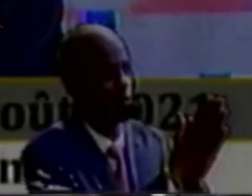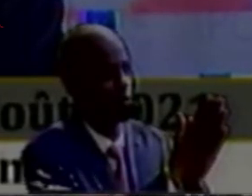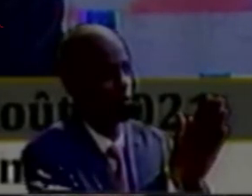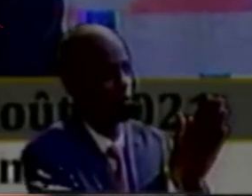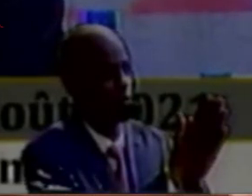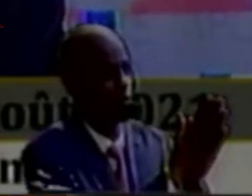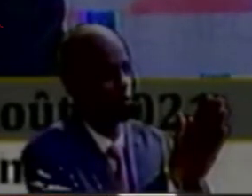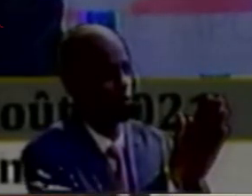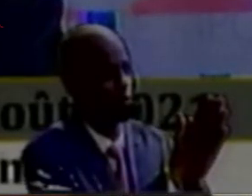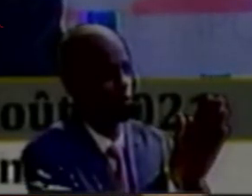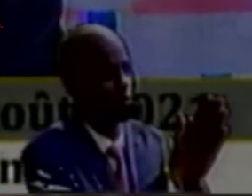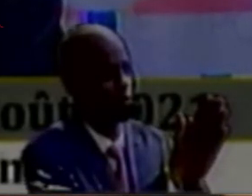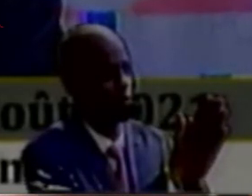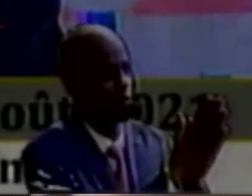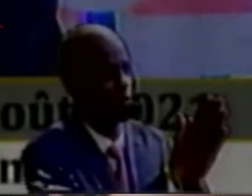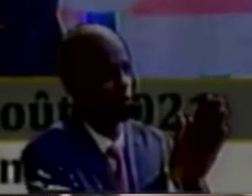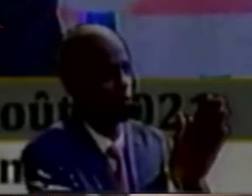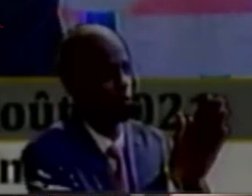société.